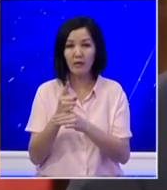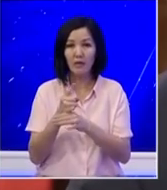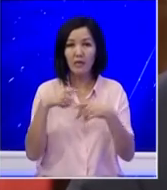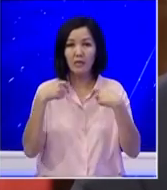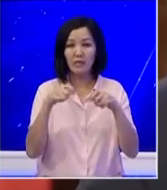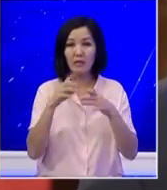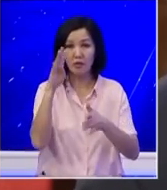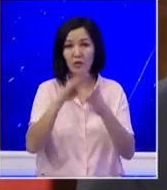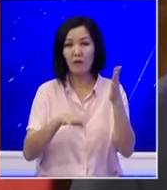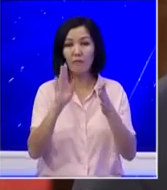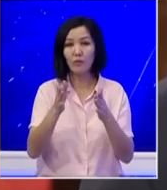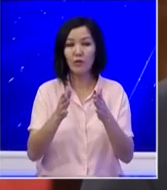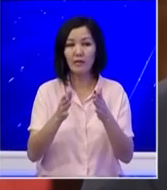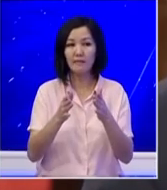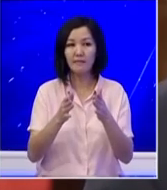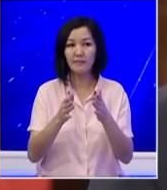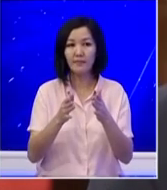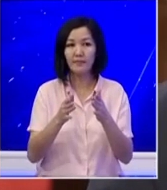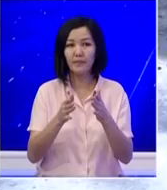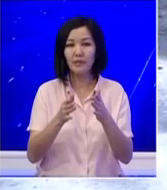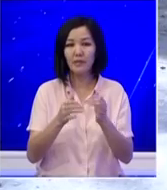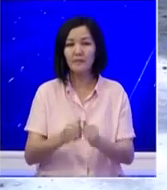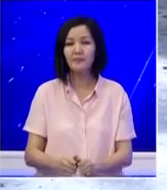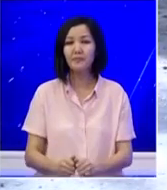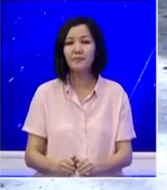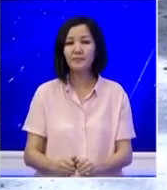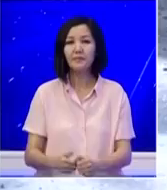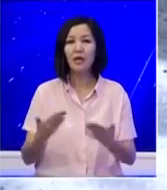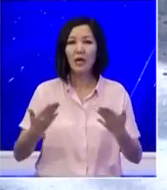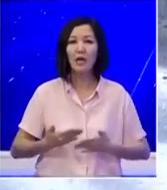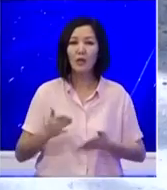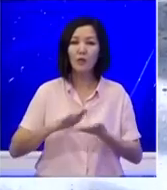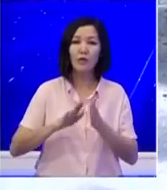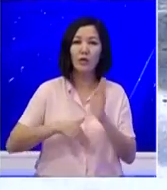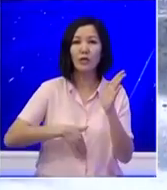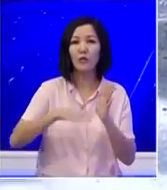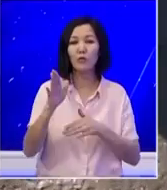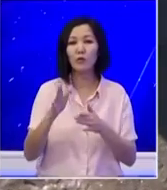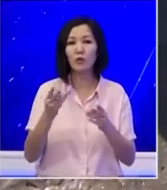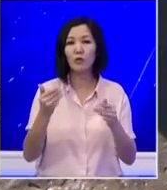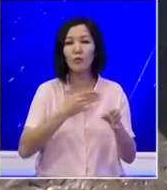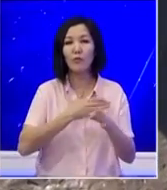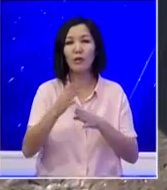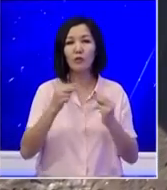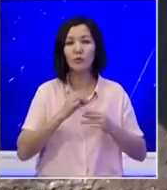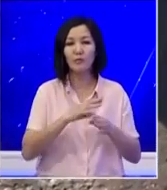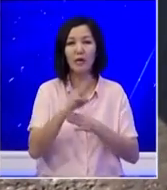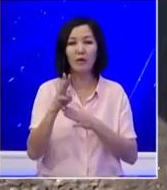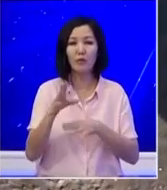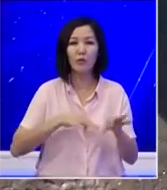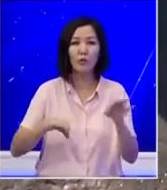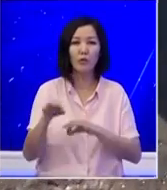мекемеге штраф салынады. Сол пределінден еш аудан ешкім асқан жоқ. Әлеуетті көтеруге бөлінген тағы бір қомақты қаражат жұмыспен қамтудың жол